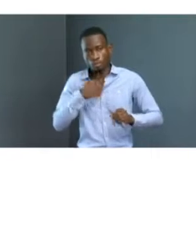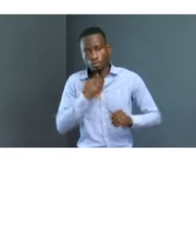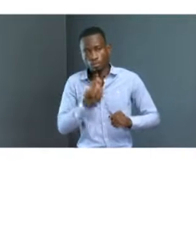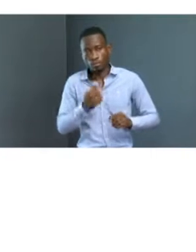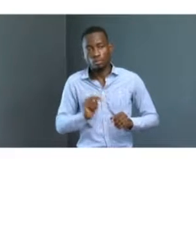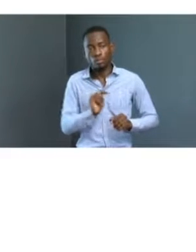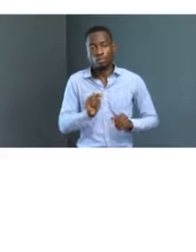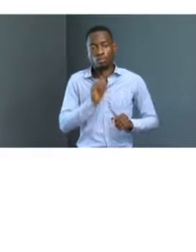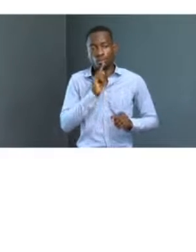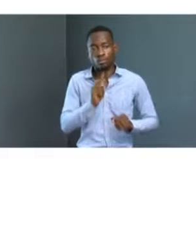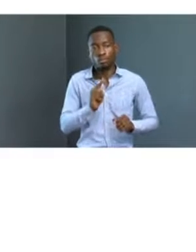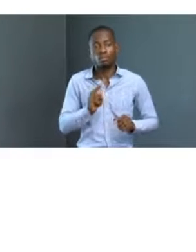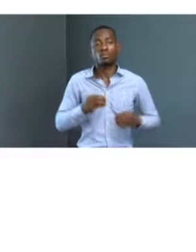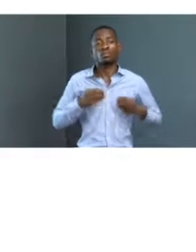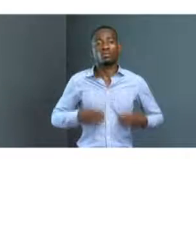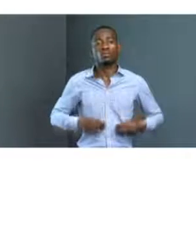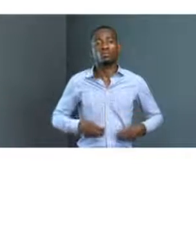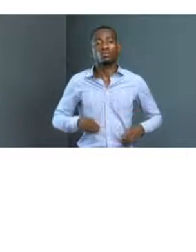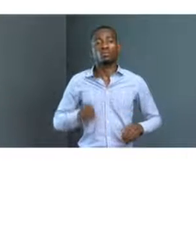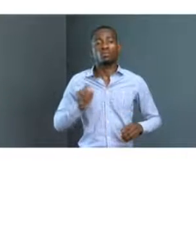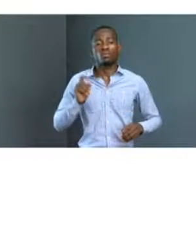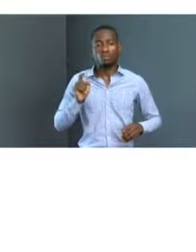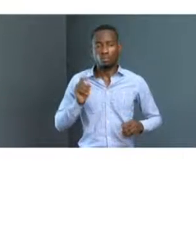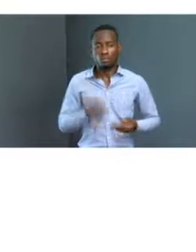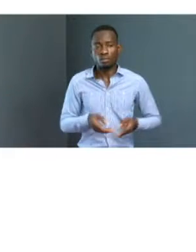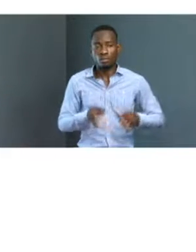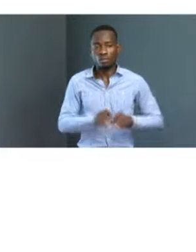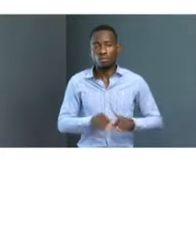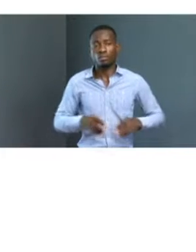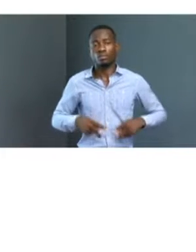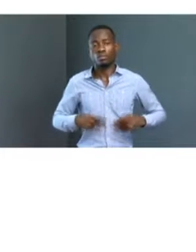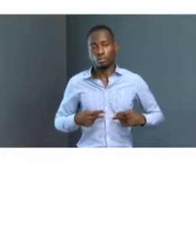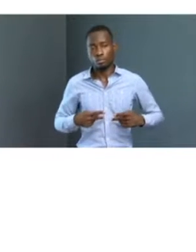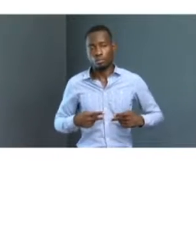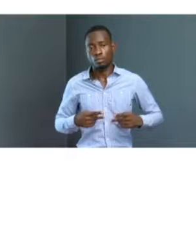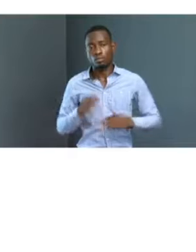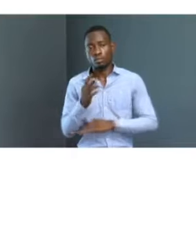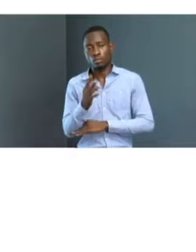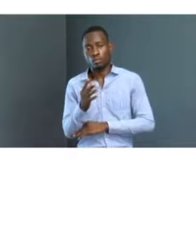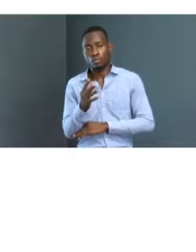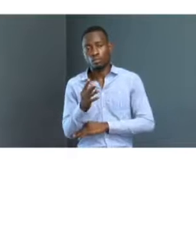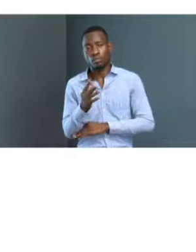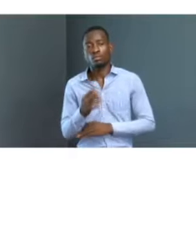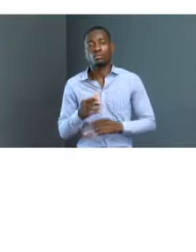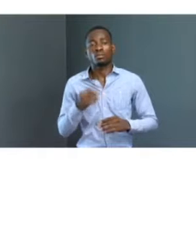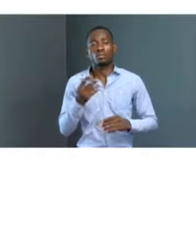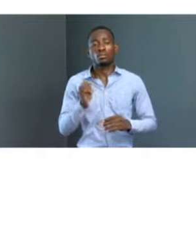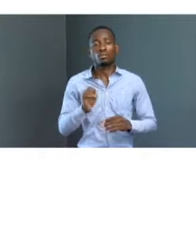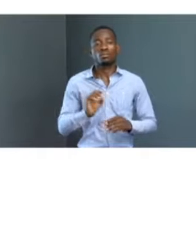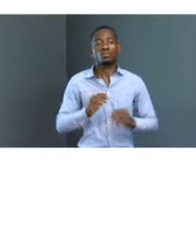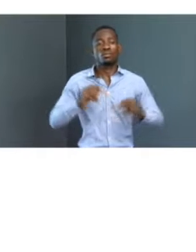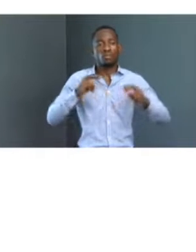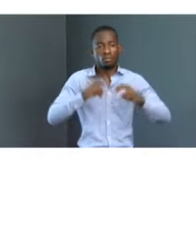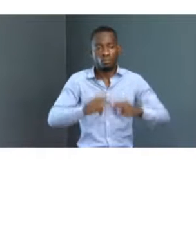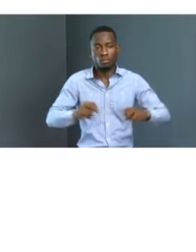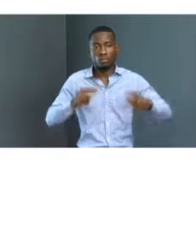l'organite nécessaire à la survie de l'acétabularia. La deuxième consigne nous demande d'analyser l'expérience et d'en déduire le rôle du